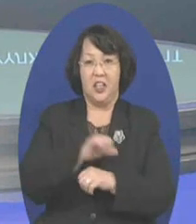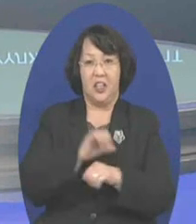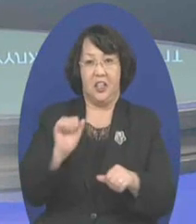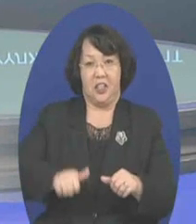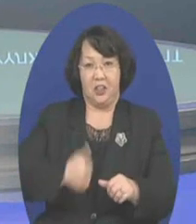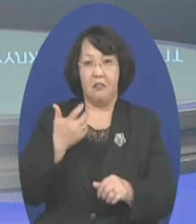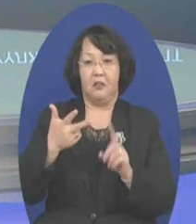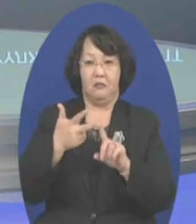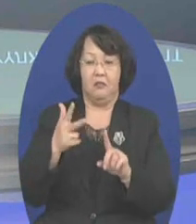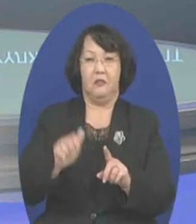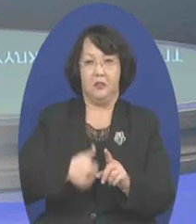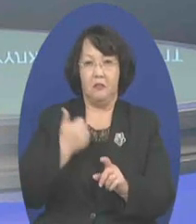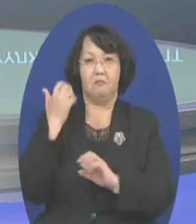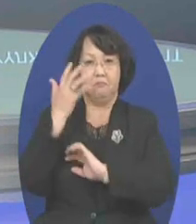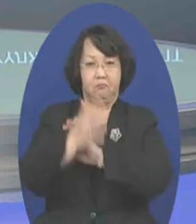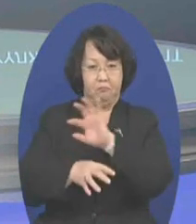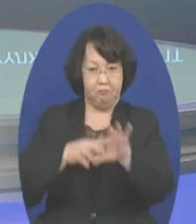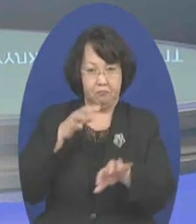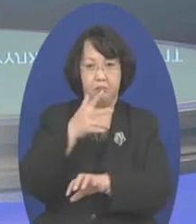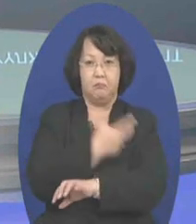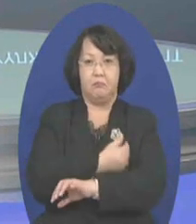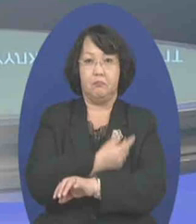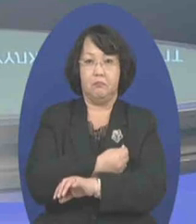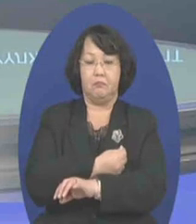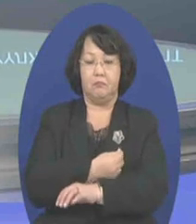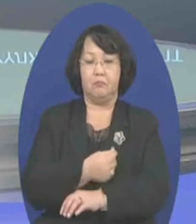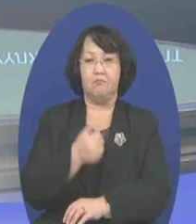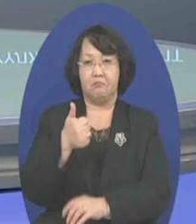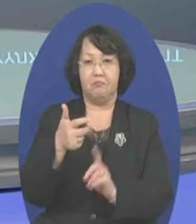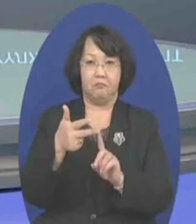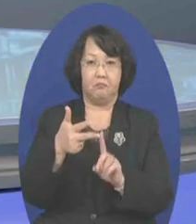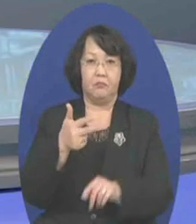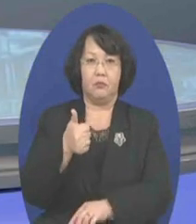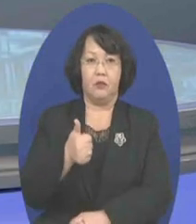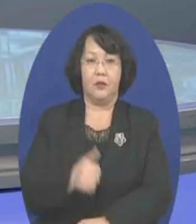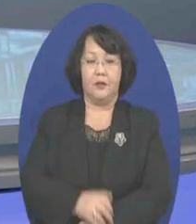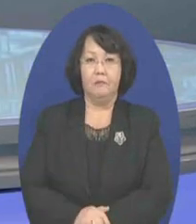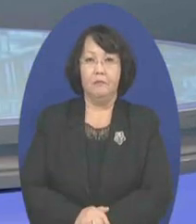сүүлийн өдрүүдэд сэргэж байгаа хэмээн нийслэлийн эрүүл мэндийн газраас мэдээллээ.